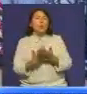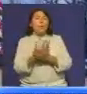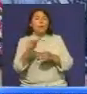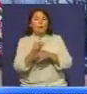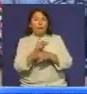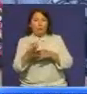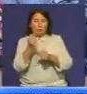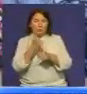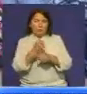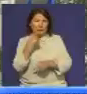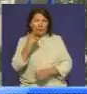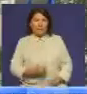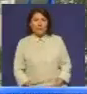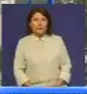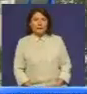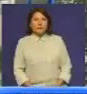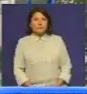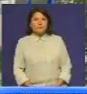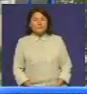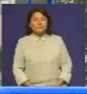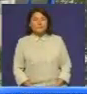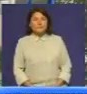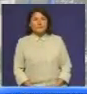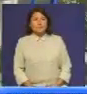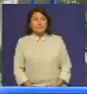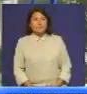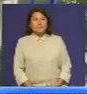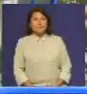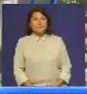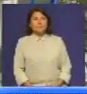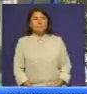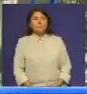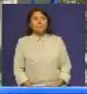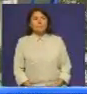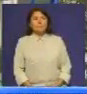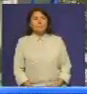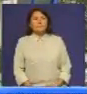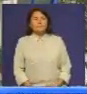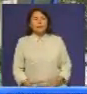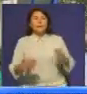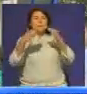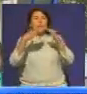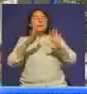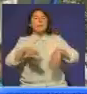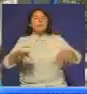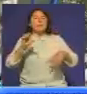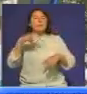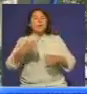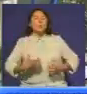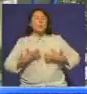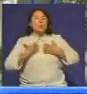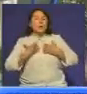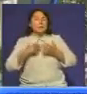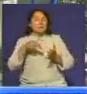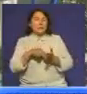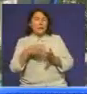исторический облик нет камер отправляет контакте reseller а уважал вас здание детского сада в ужасном виде